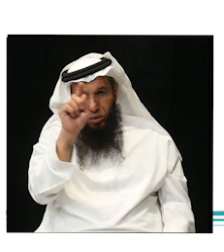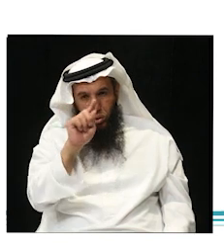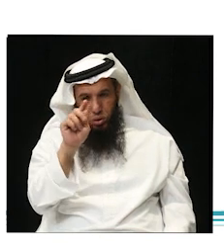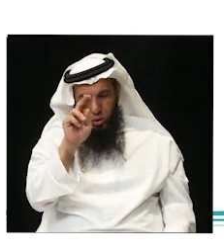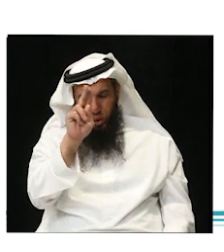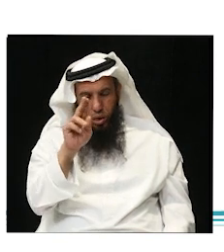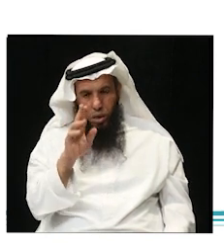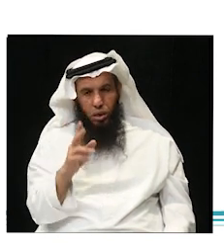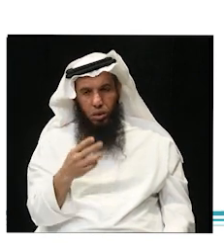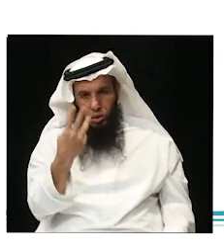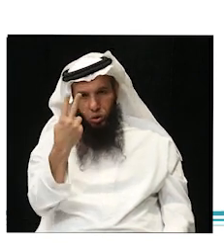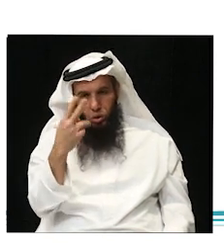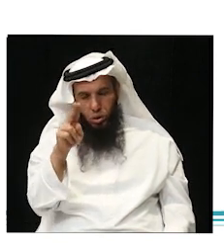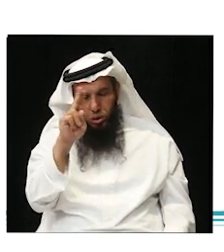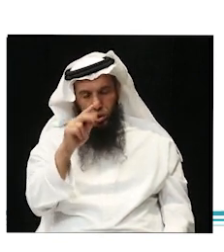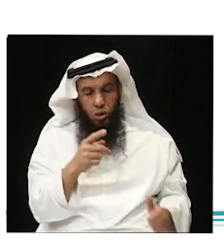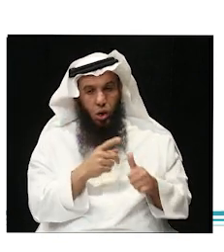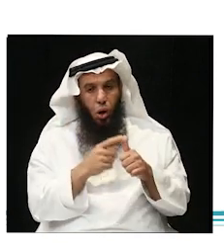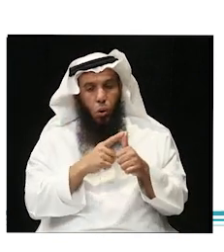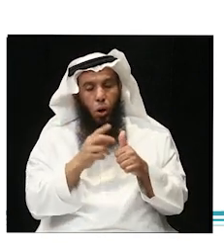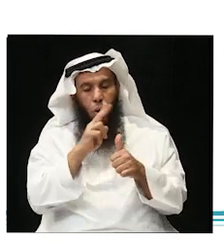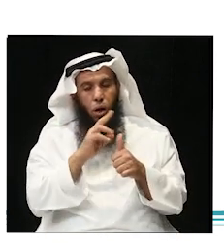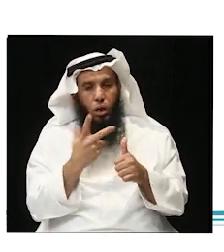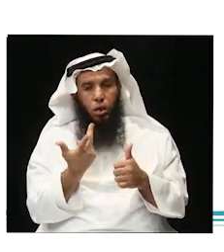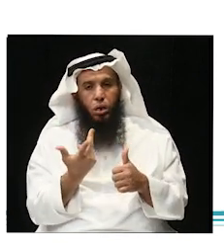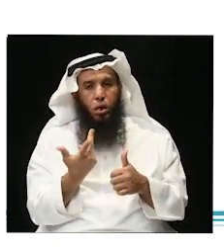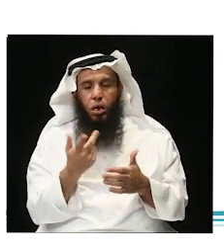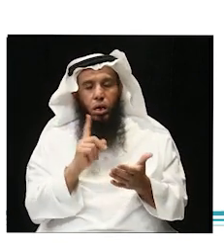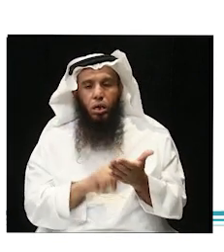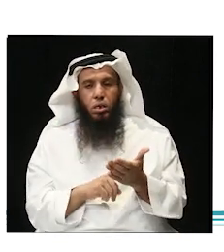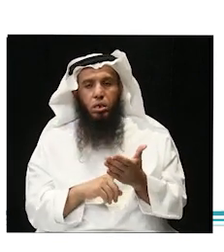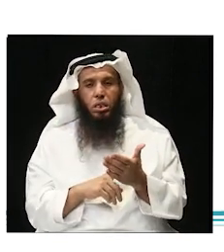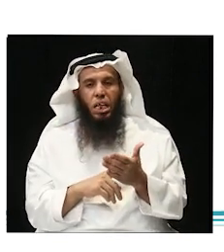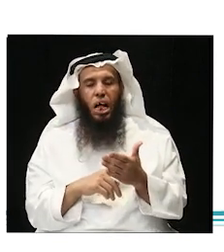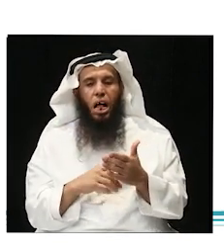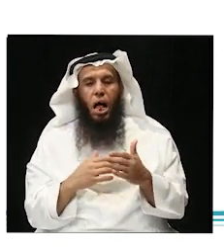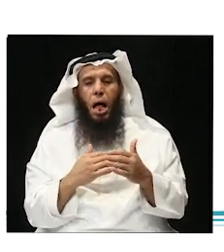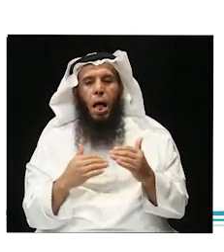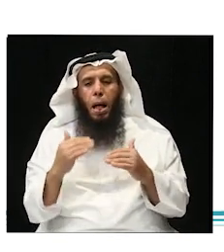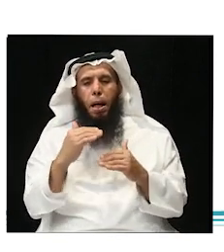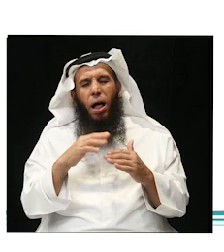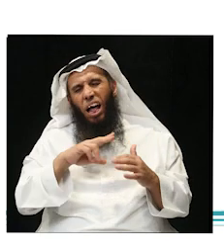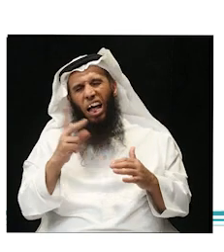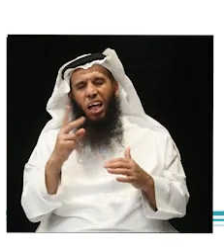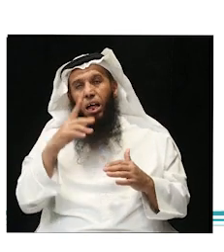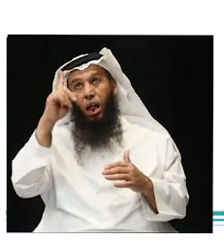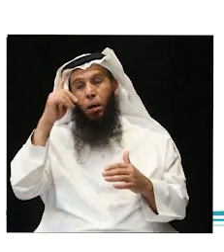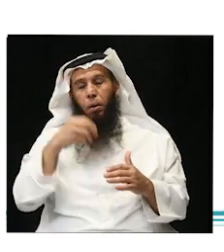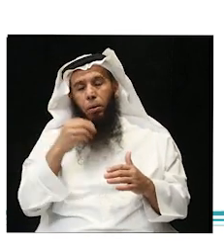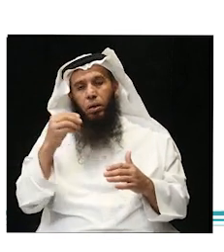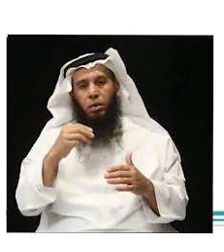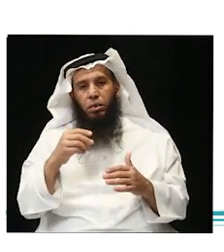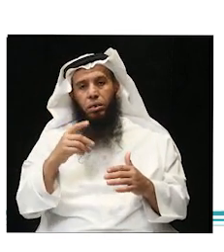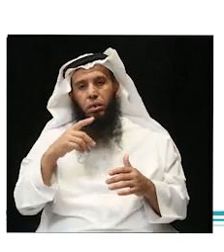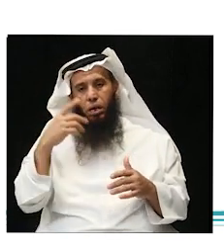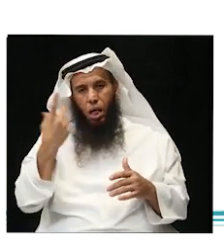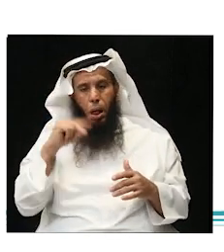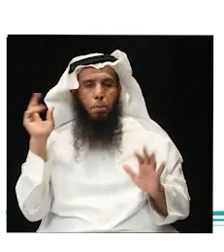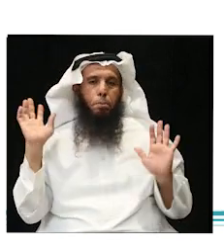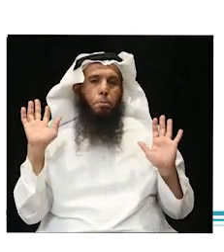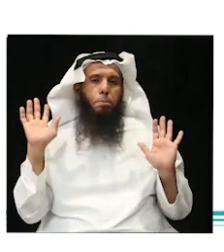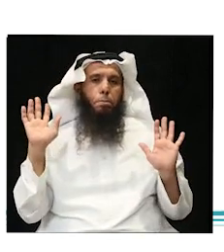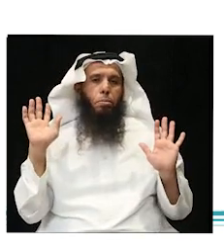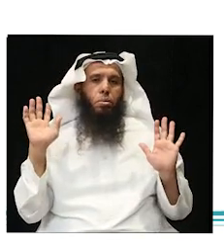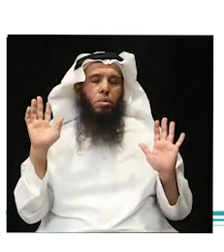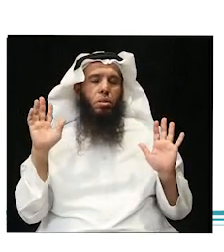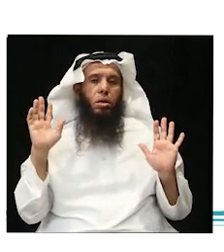وحب رسوله كلما فلح في الدنيا والآخرة، كلما ازداد فلاح في الدنيا وكلما زاد فلاح في الآخرة. لماذا؟